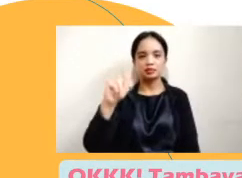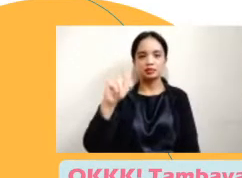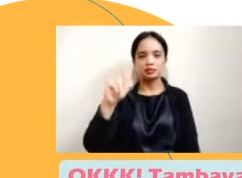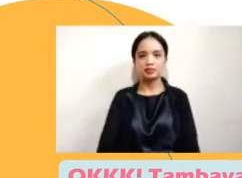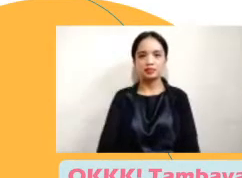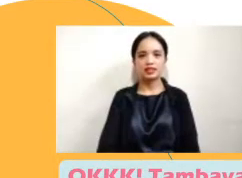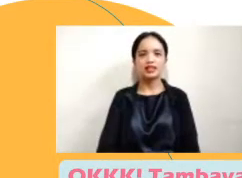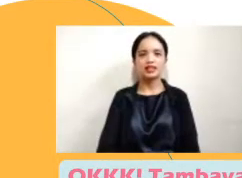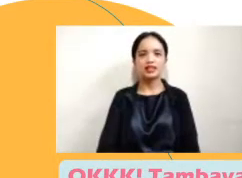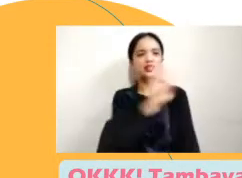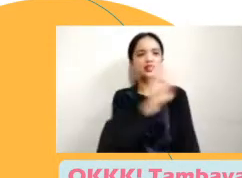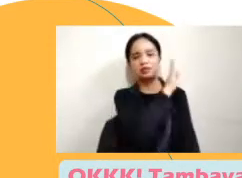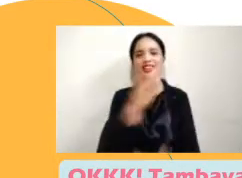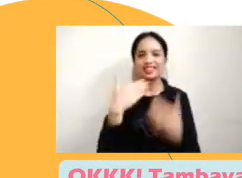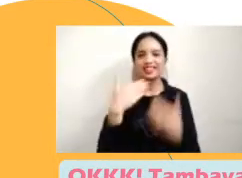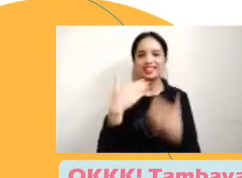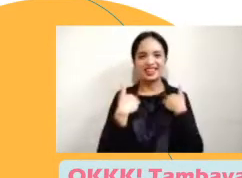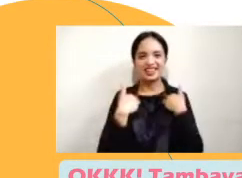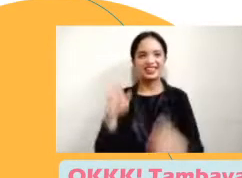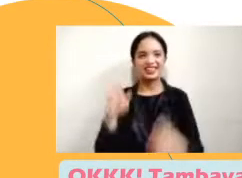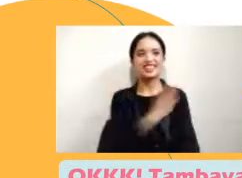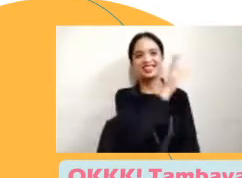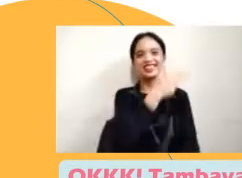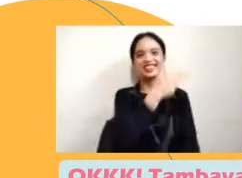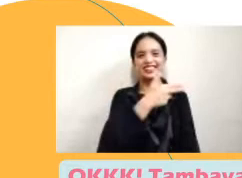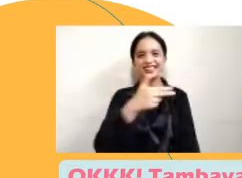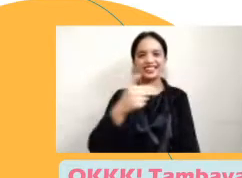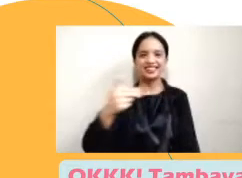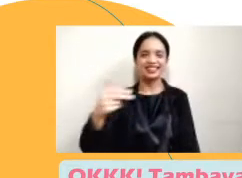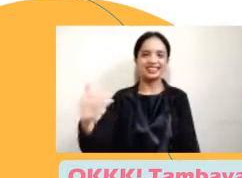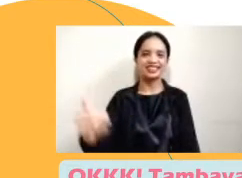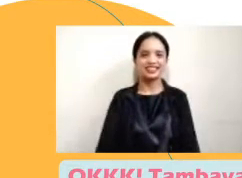Tapang. Ay, meron na. Proud pa ako. Proud ka pa talaga.